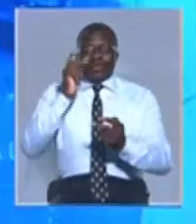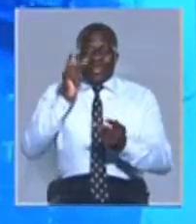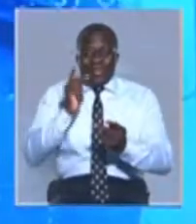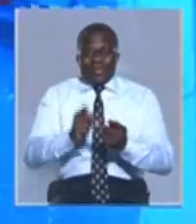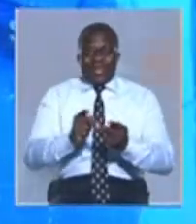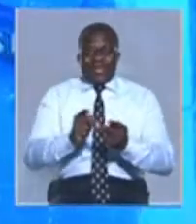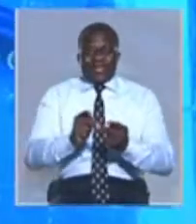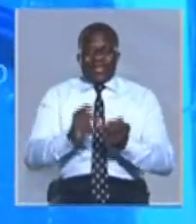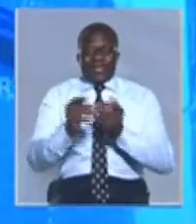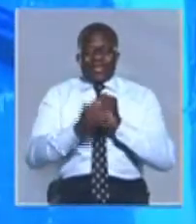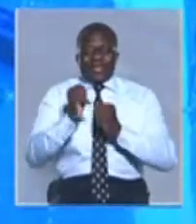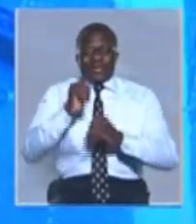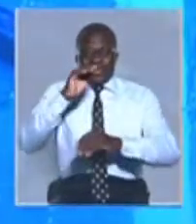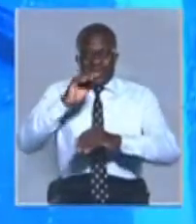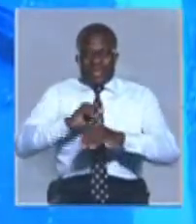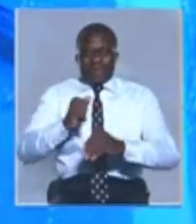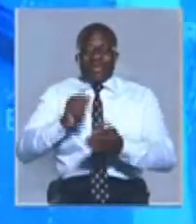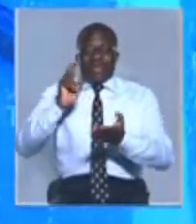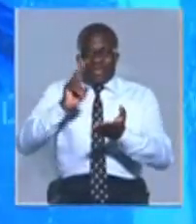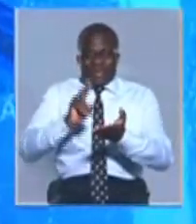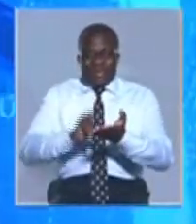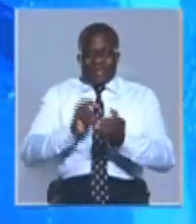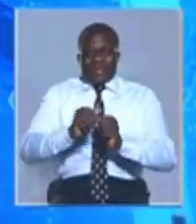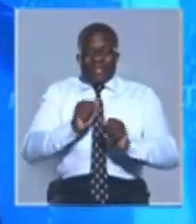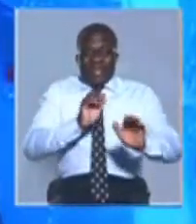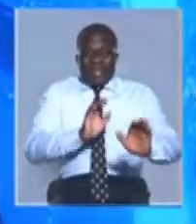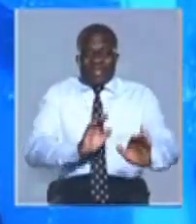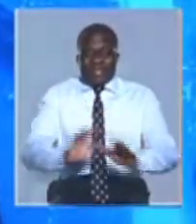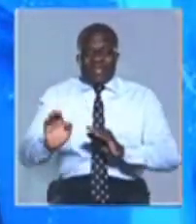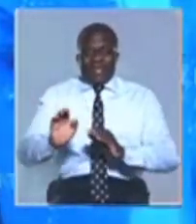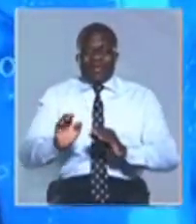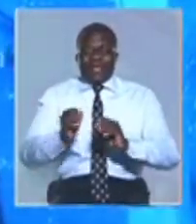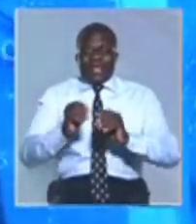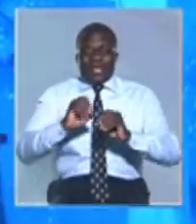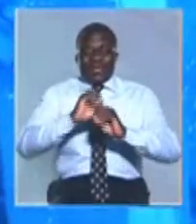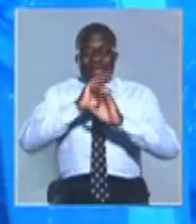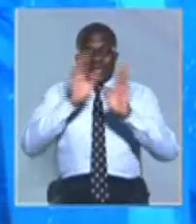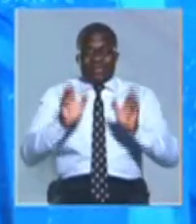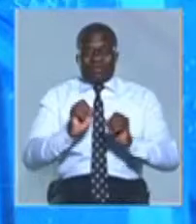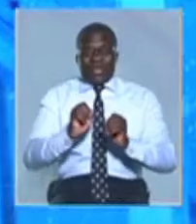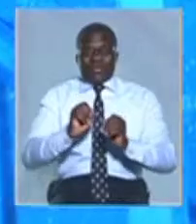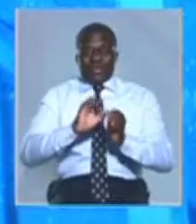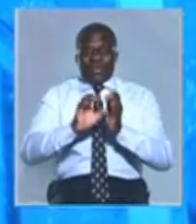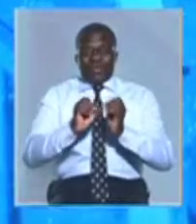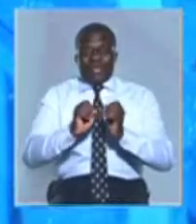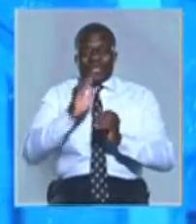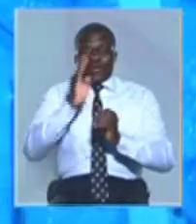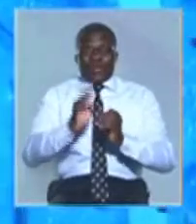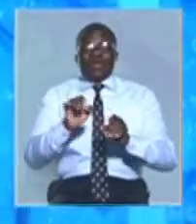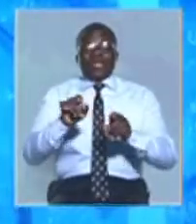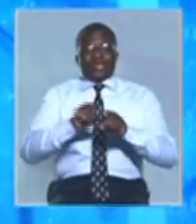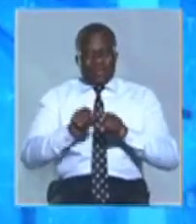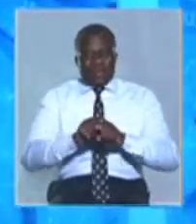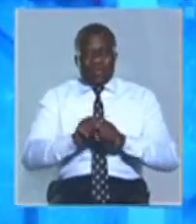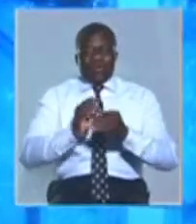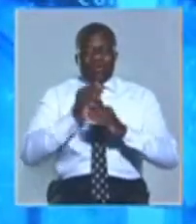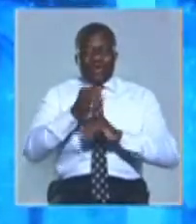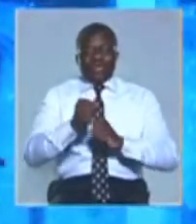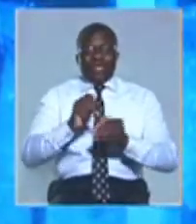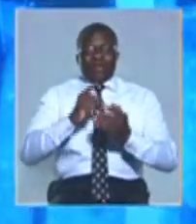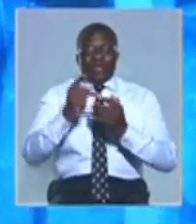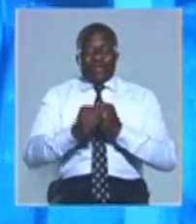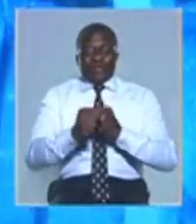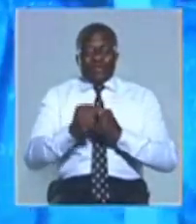d'efficacité, les pays sont appelés à s'inscrire dans la dynamique de la transparence climatique. Le Bénin s'y conforme, ceci au travers du